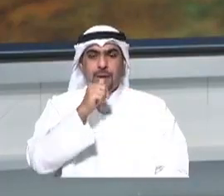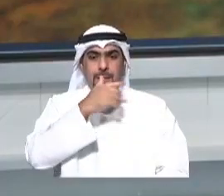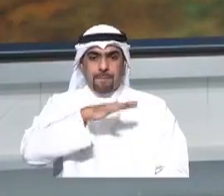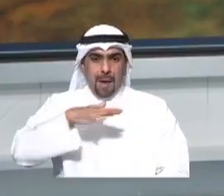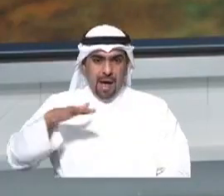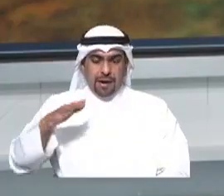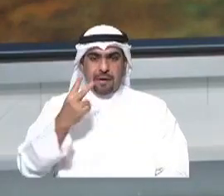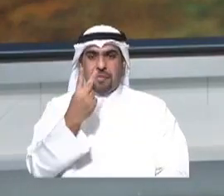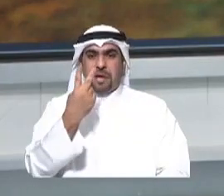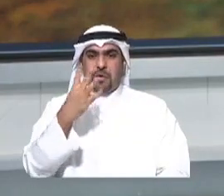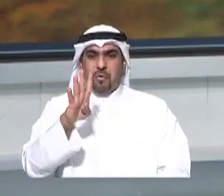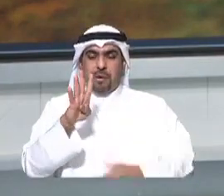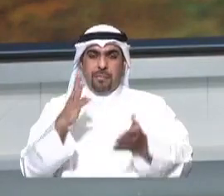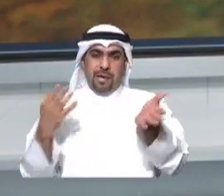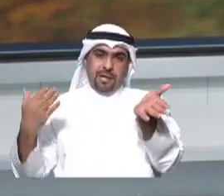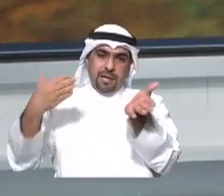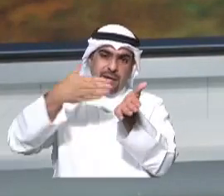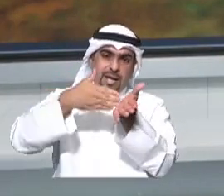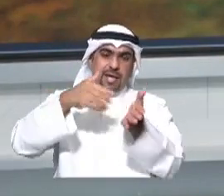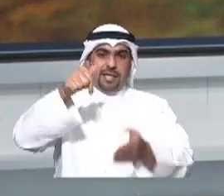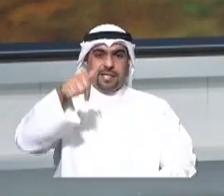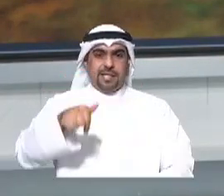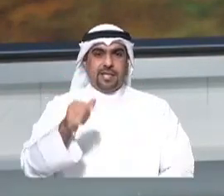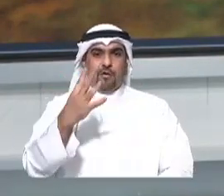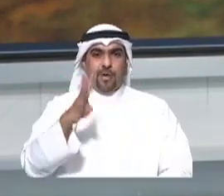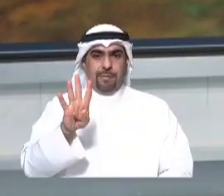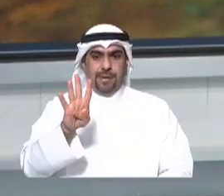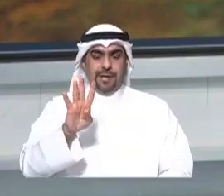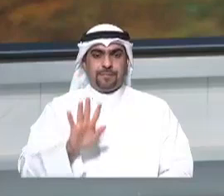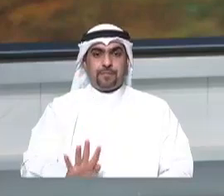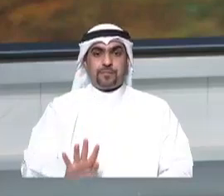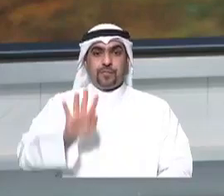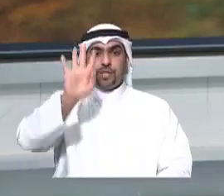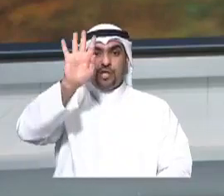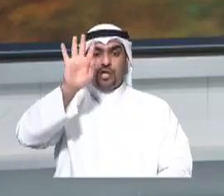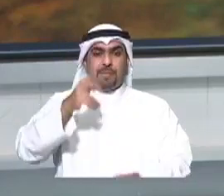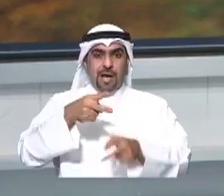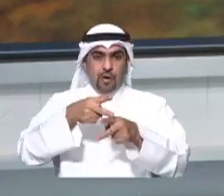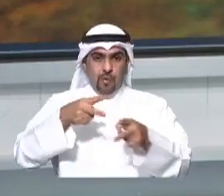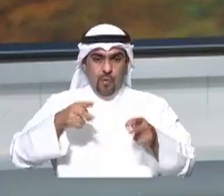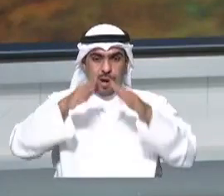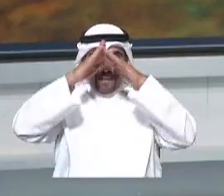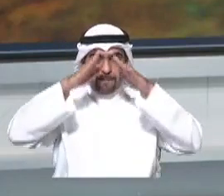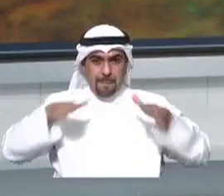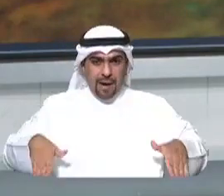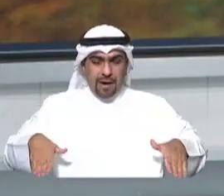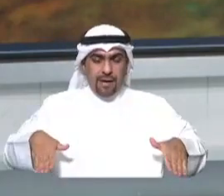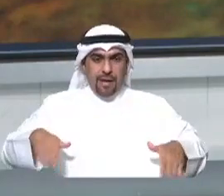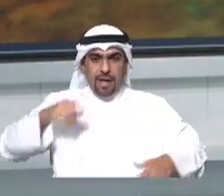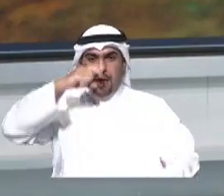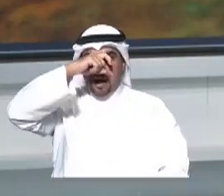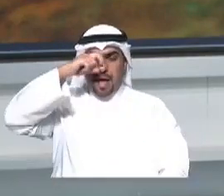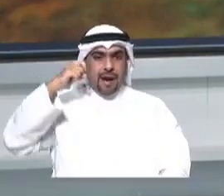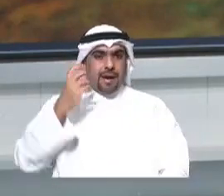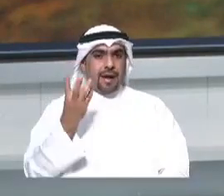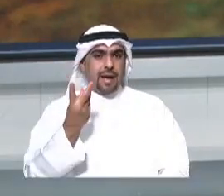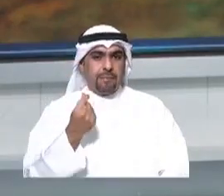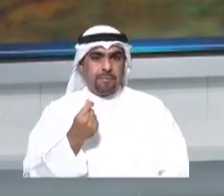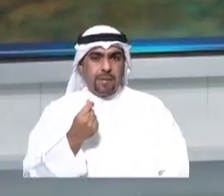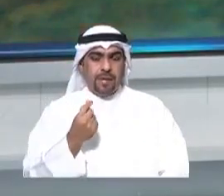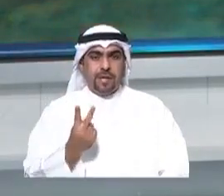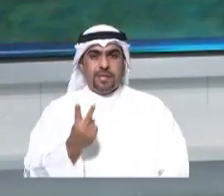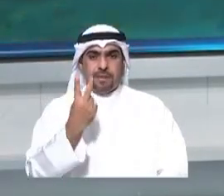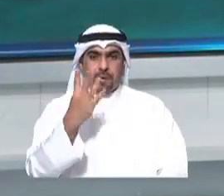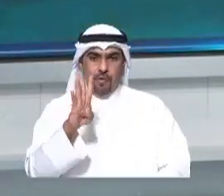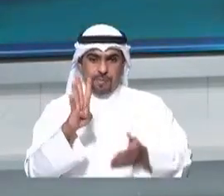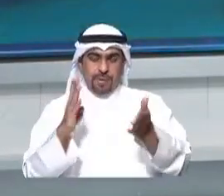بين 42 إلى 46 درجة مئوية، المناطق الشمالية والشمالية الغربية من دولة الكويت السالم الشقاية قد تصل إلى